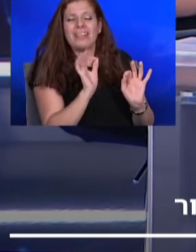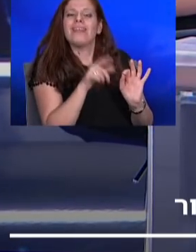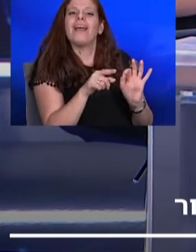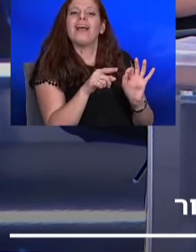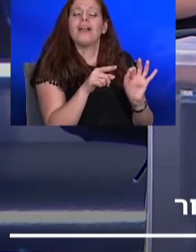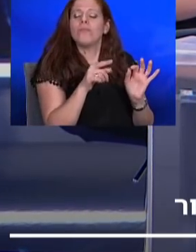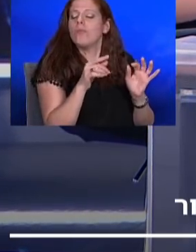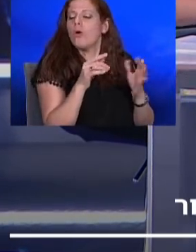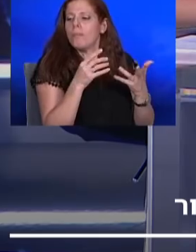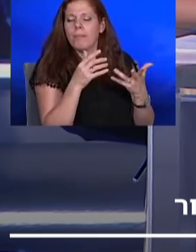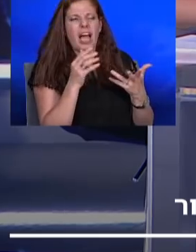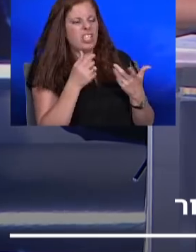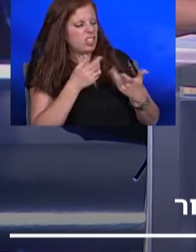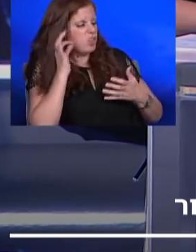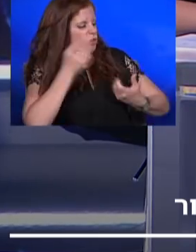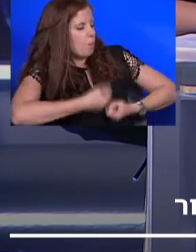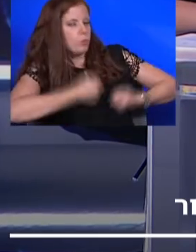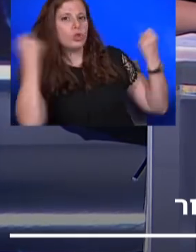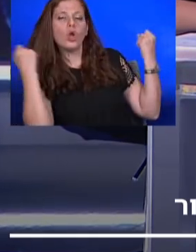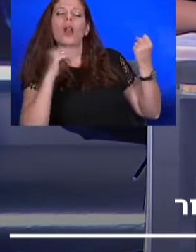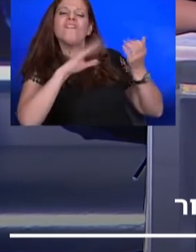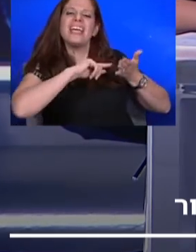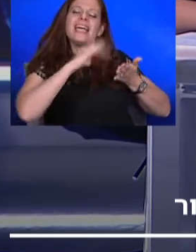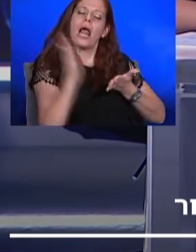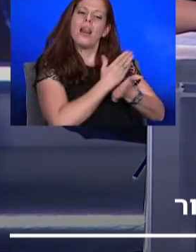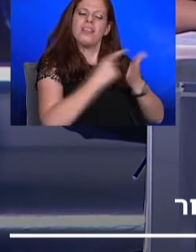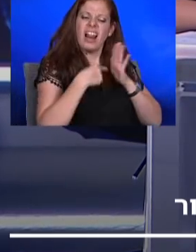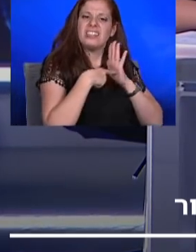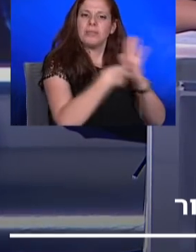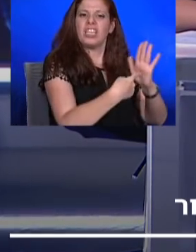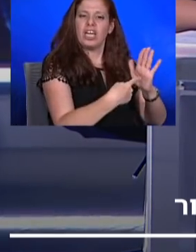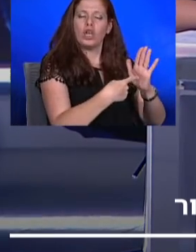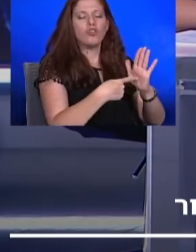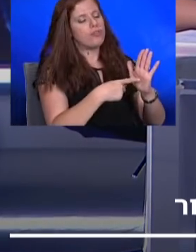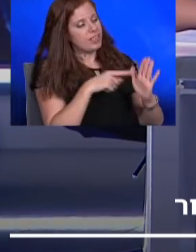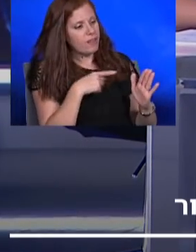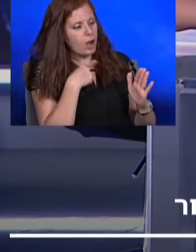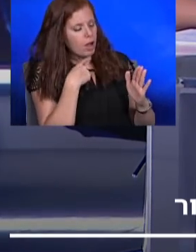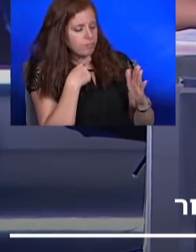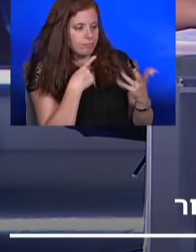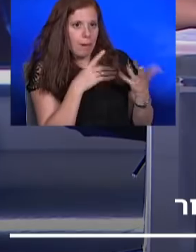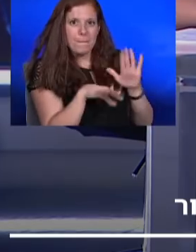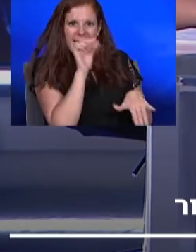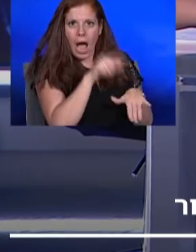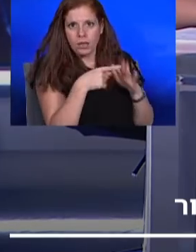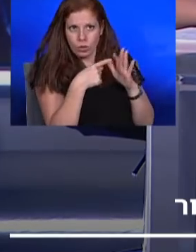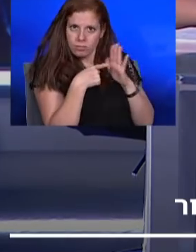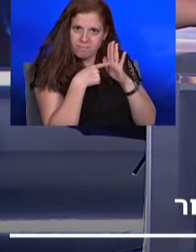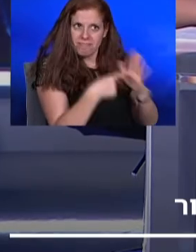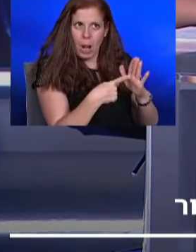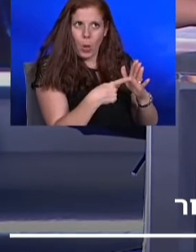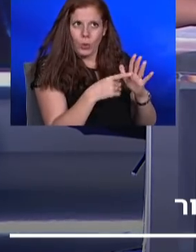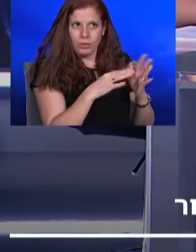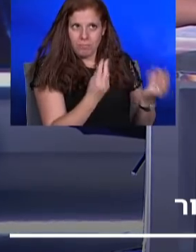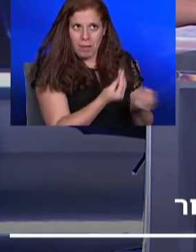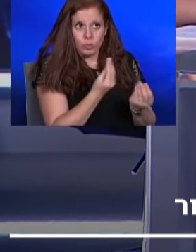החליטה לשים על זה את הדגש ולומר אמירה דווקא בבחירה הזאת. בואו נדבר על זה. לגמרי, זה